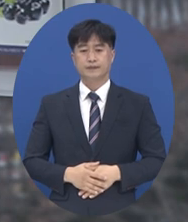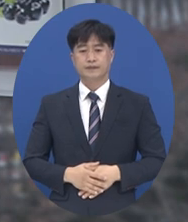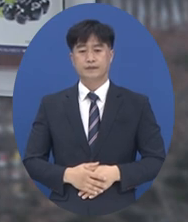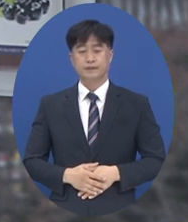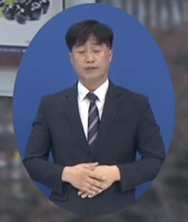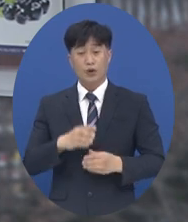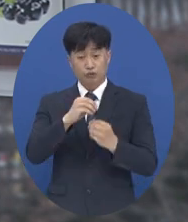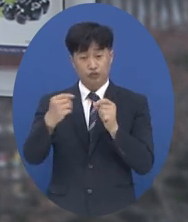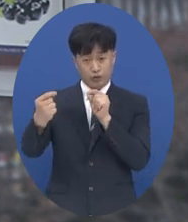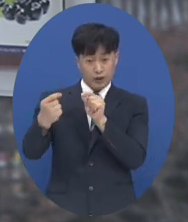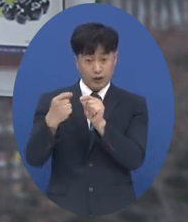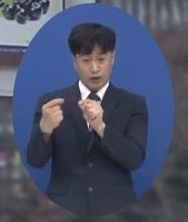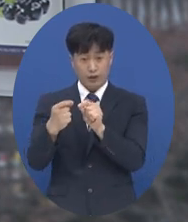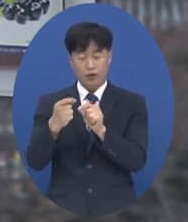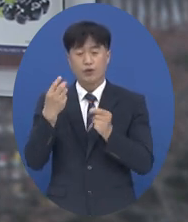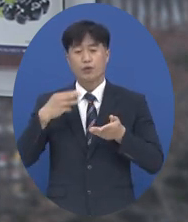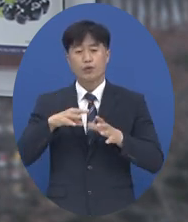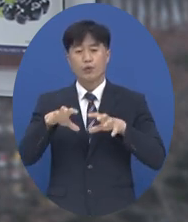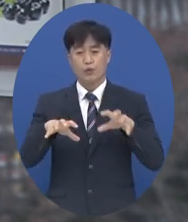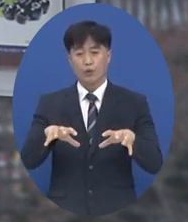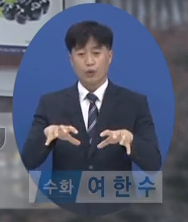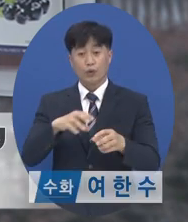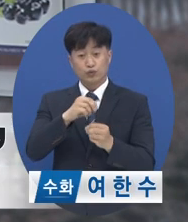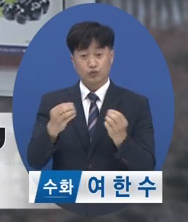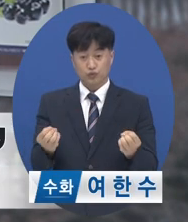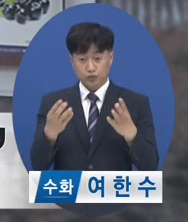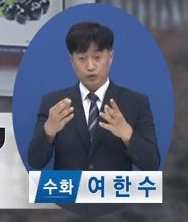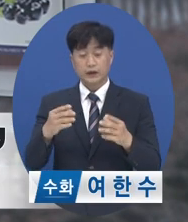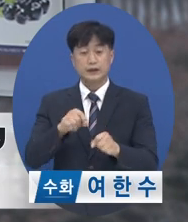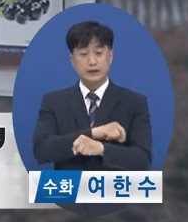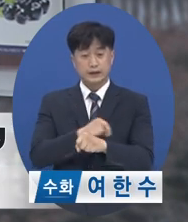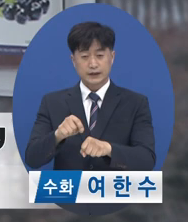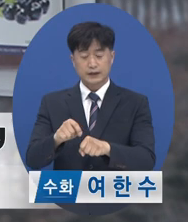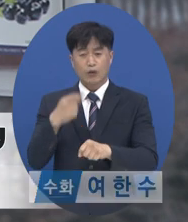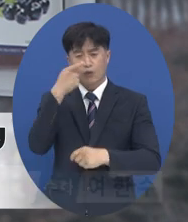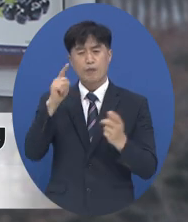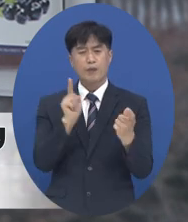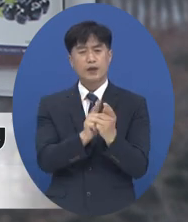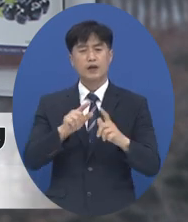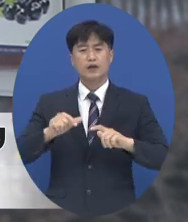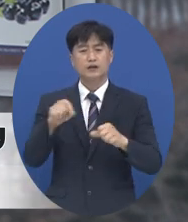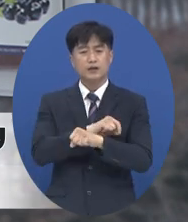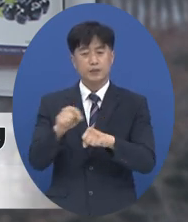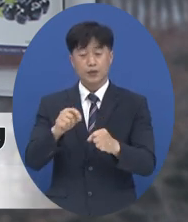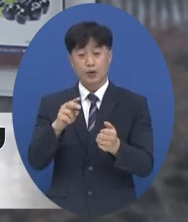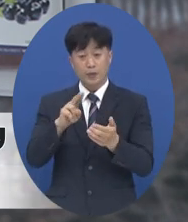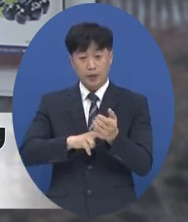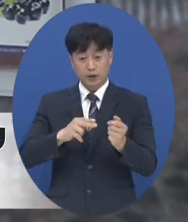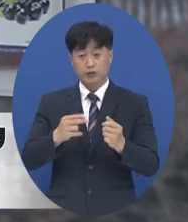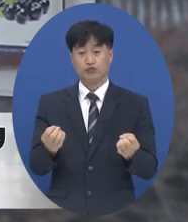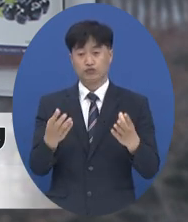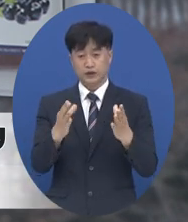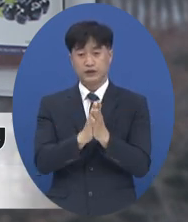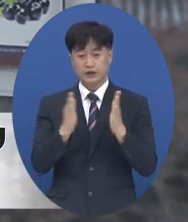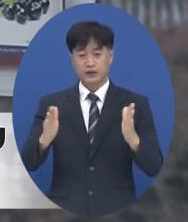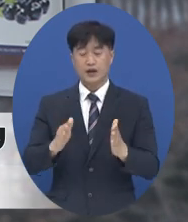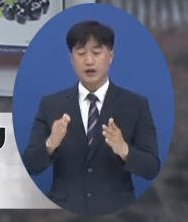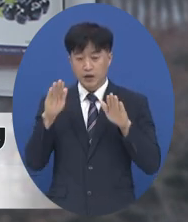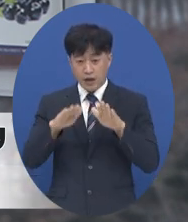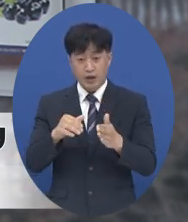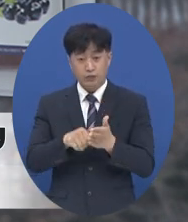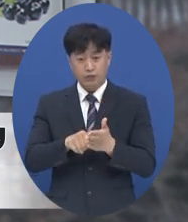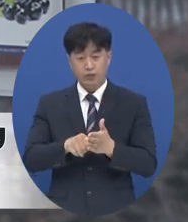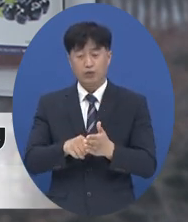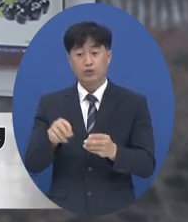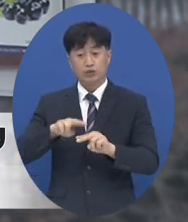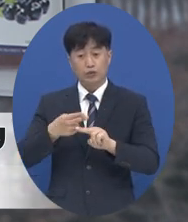추석을 앞두고 경기도 곳곳에서 추석특집 비대면 상품판매 전이 열리고 있는데요 제수용품 부터 명절 선물 까지